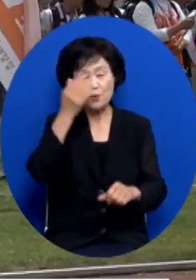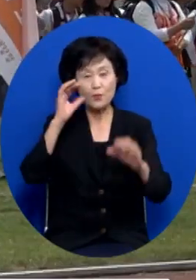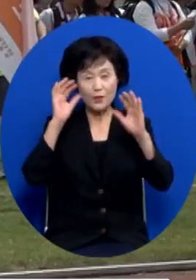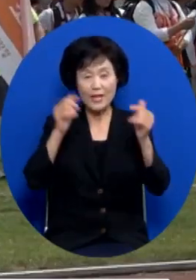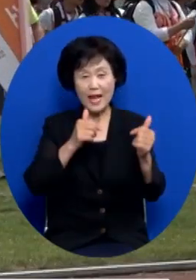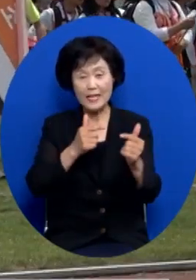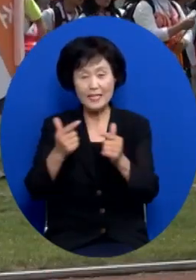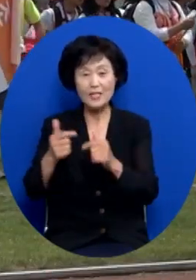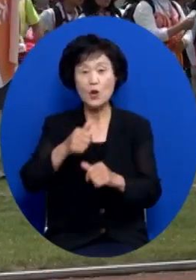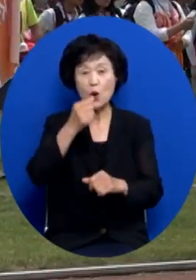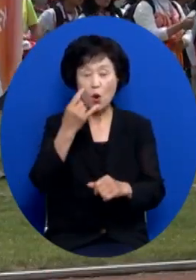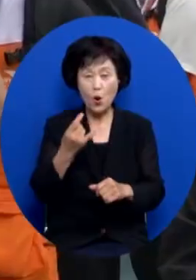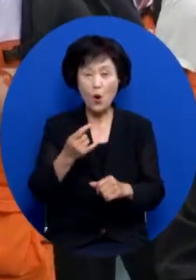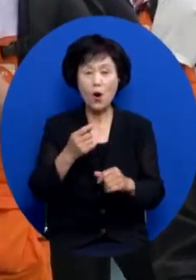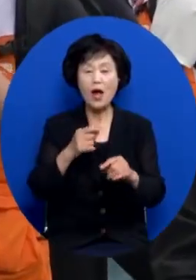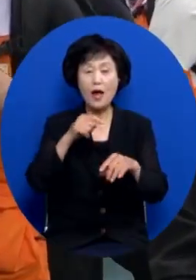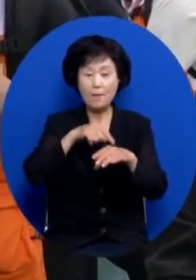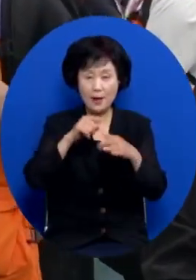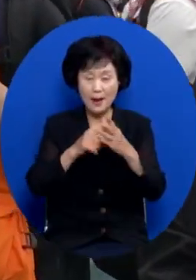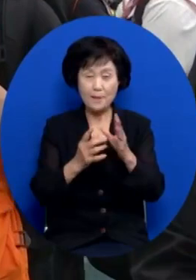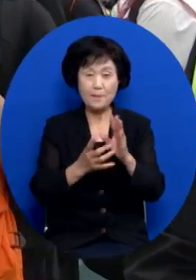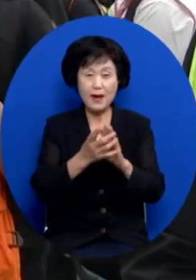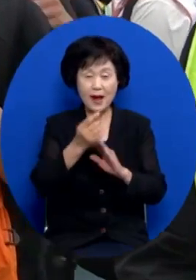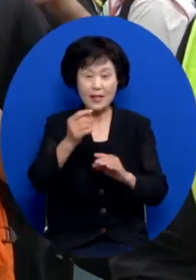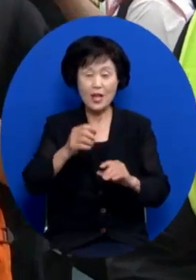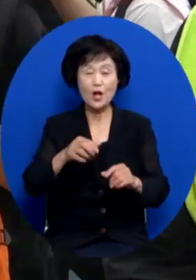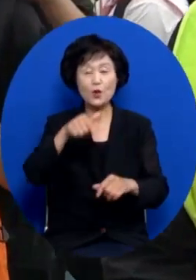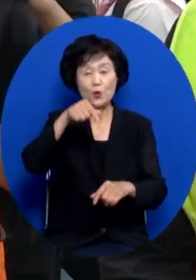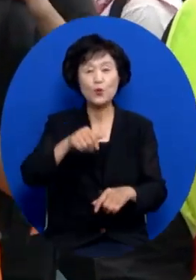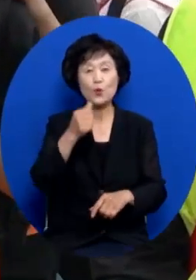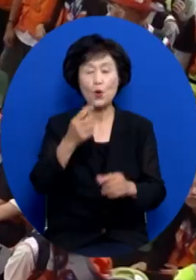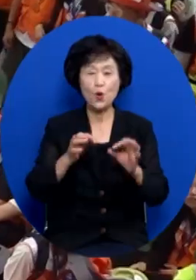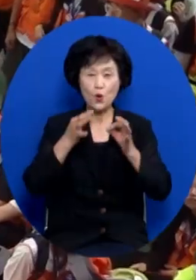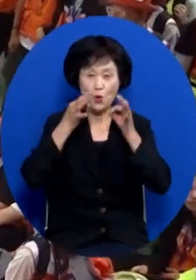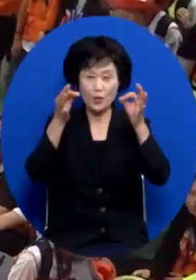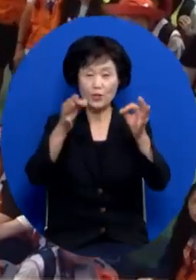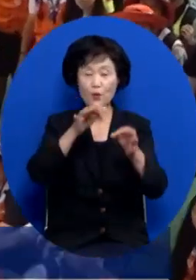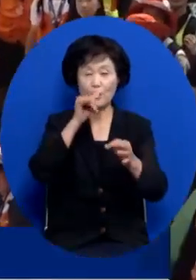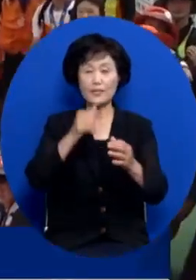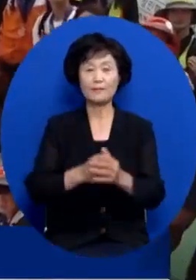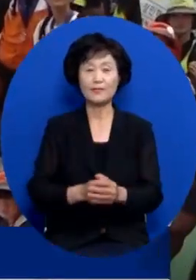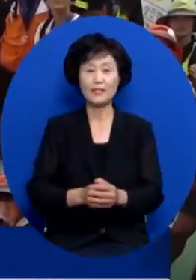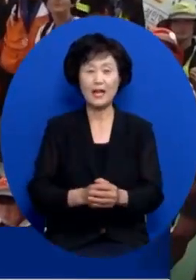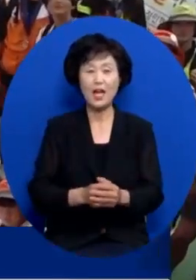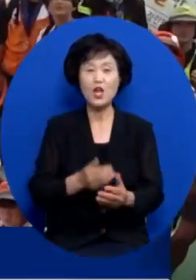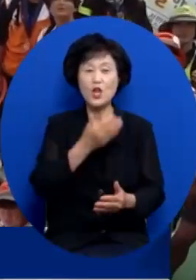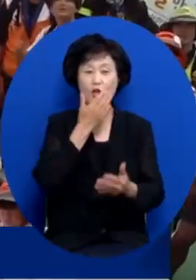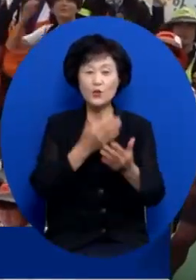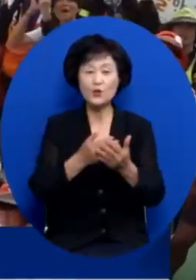학생들은 한마음으로 구호를 외치며 60km의 여정을 마무리합니다.